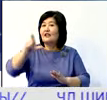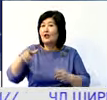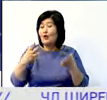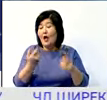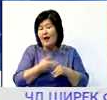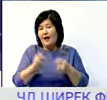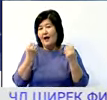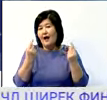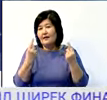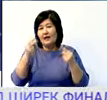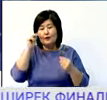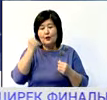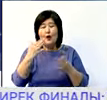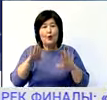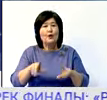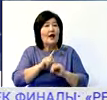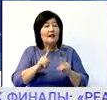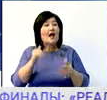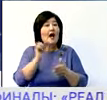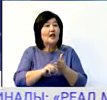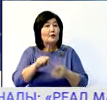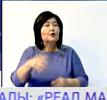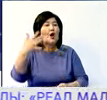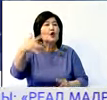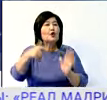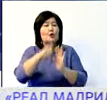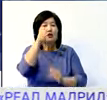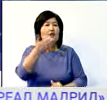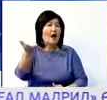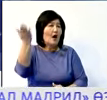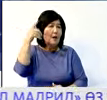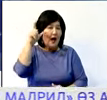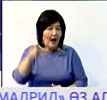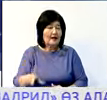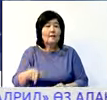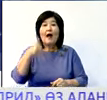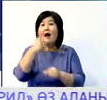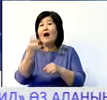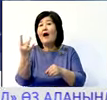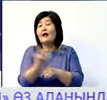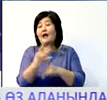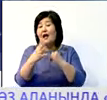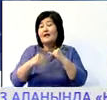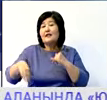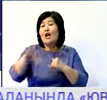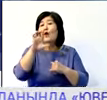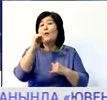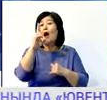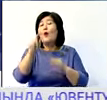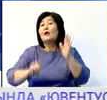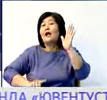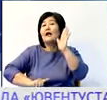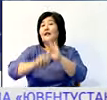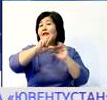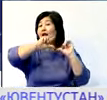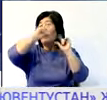Атаулы датаның аймағымыз үшін орны айрықша. Себебі осыдан 57 жыл бұрын адамзат баласы алғаш рет жер кіндігі Байқоңырдан зеңгір көкке